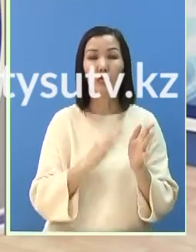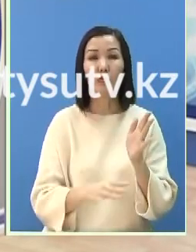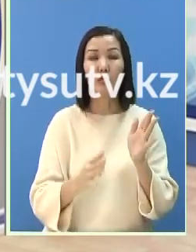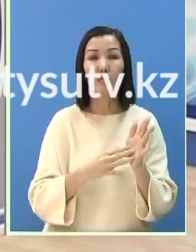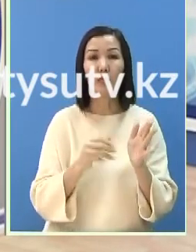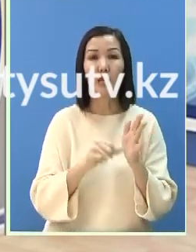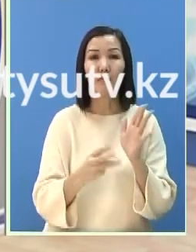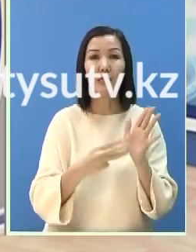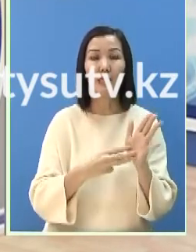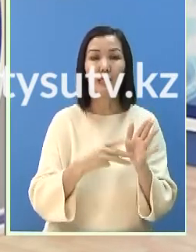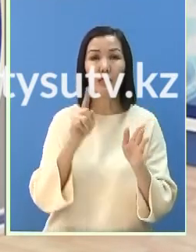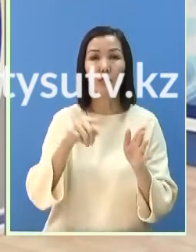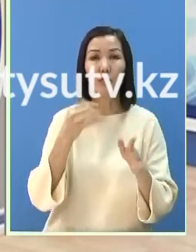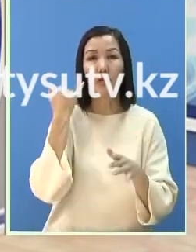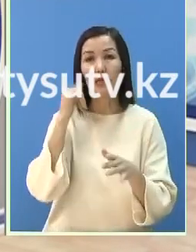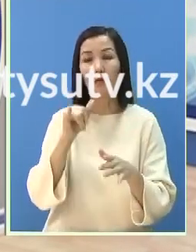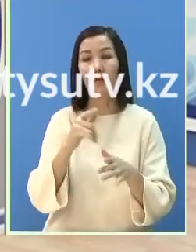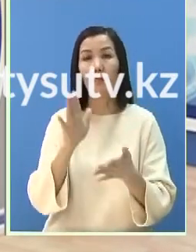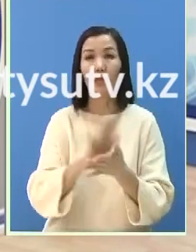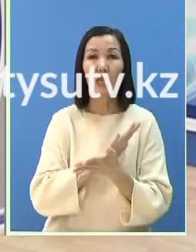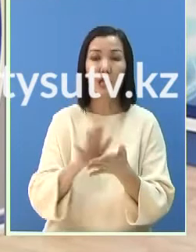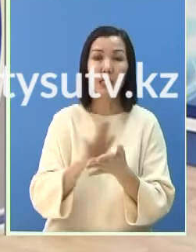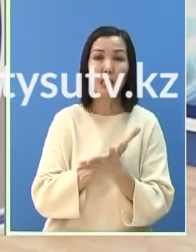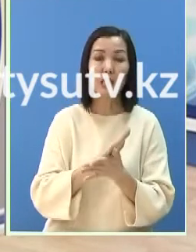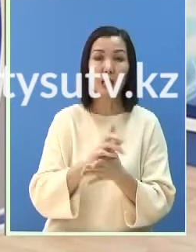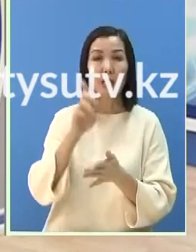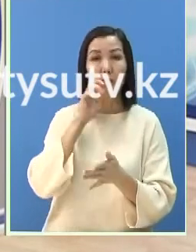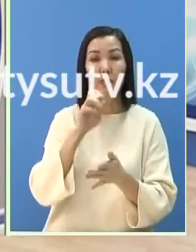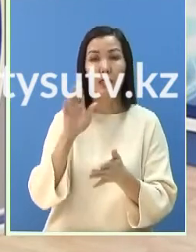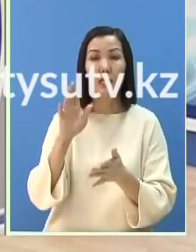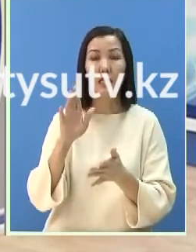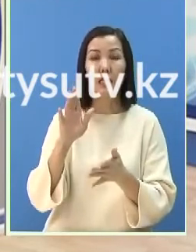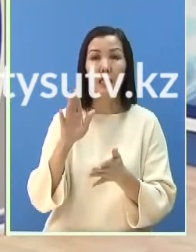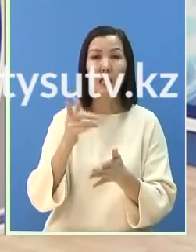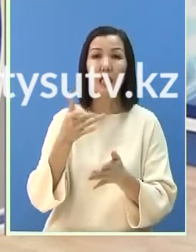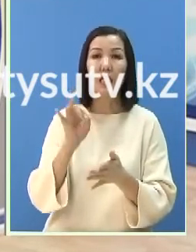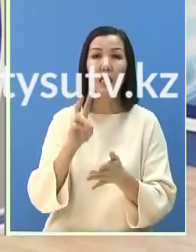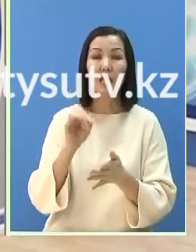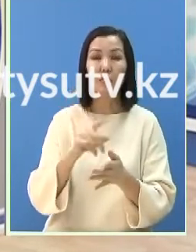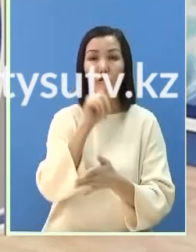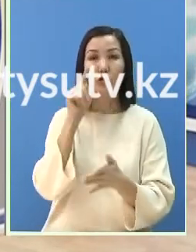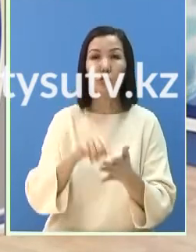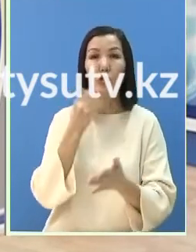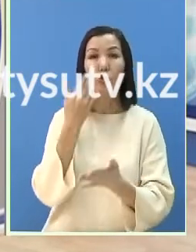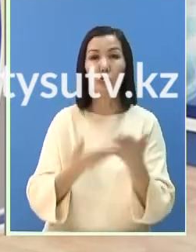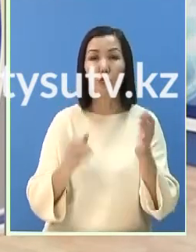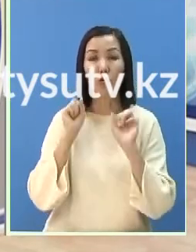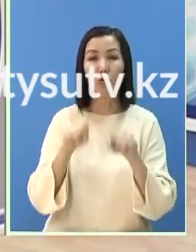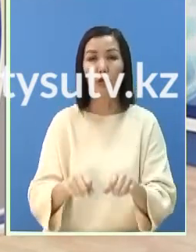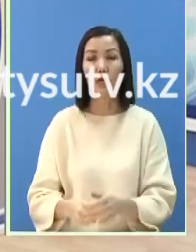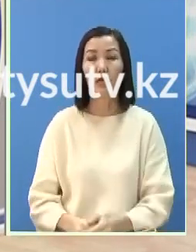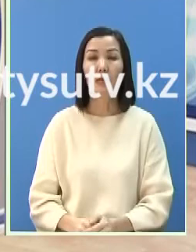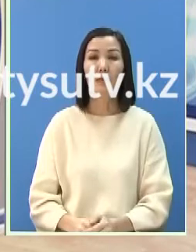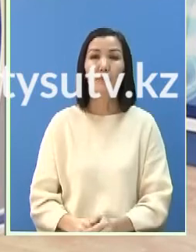32 95 67 32 95 68 номерлеріне қоңырау шалып, осы гранттар, мемлекеттік қайтарымсыз гранттар бойынша сұрақ сұрасаңыздар болады.